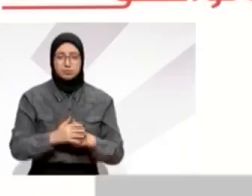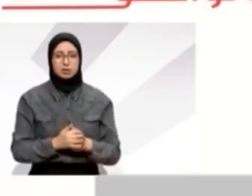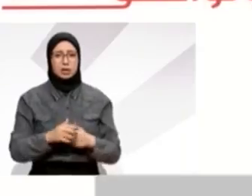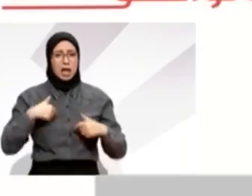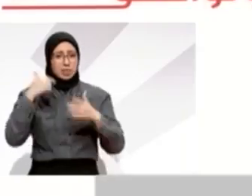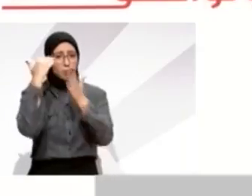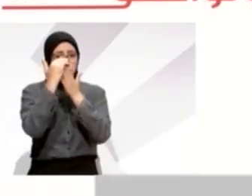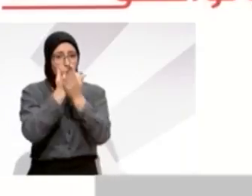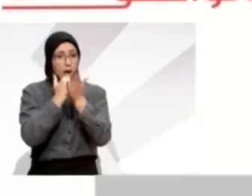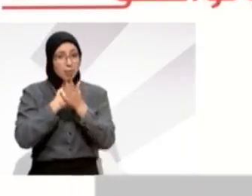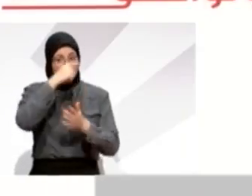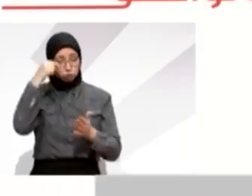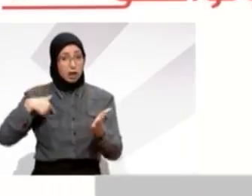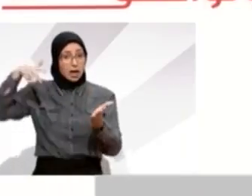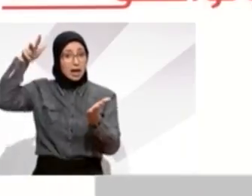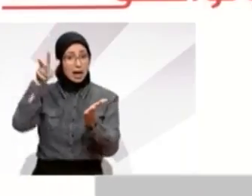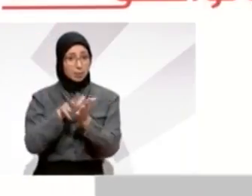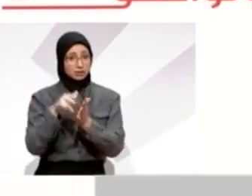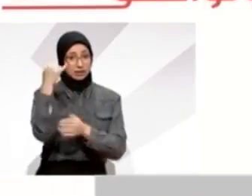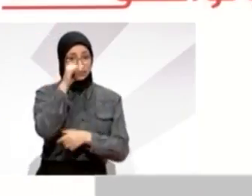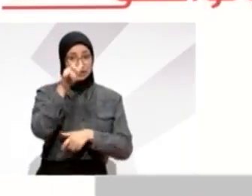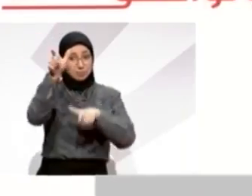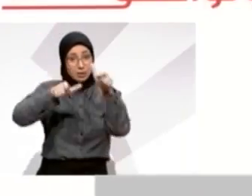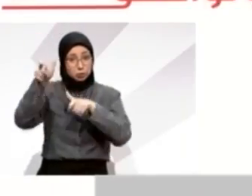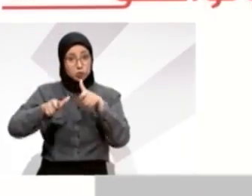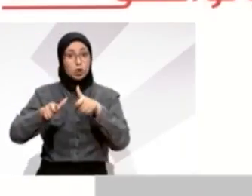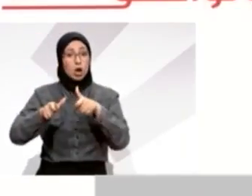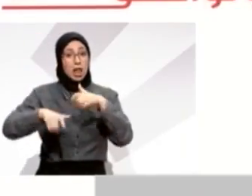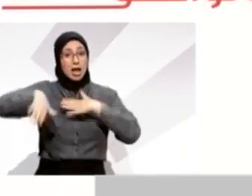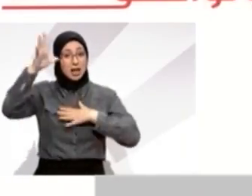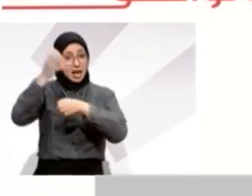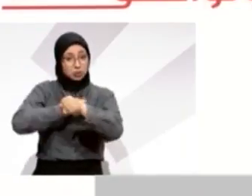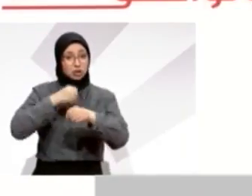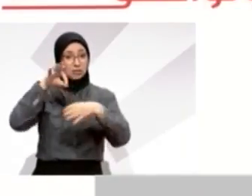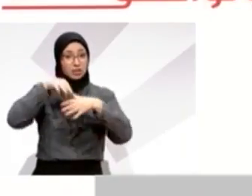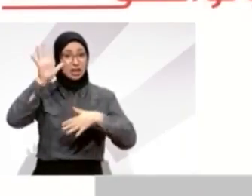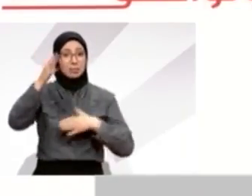هو البرنامج الذي ساسعى لتطبيقها في صوره الفوز في هذه الانتخابات